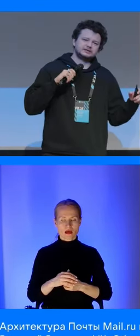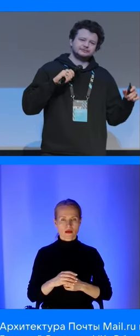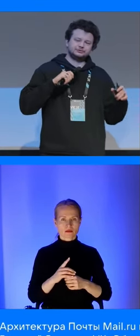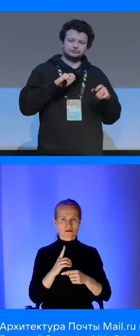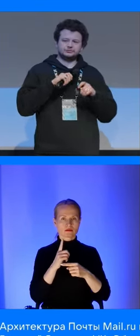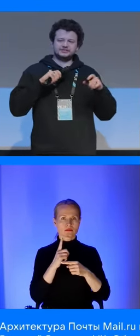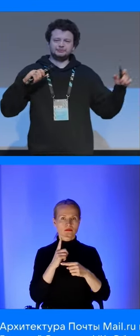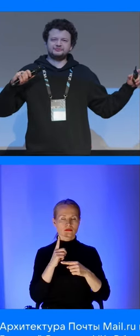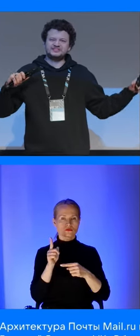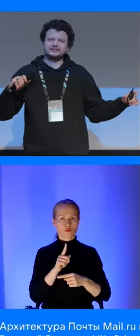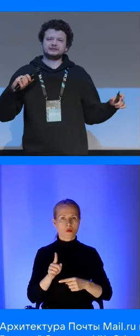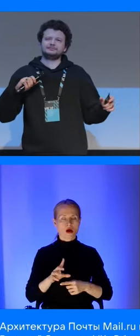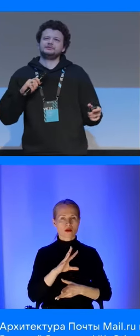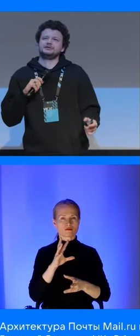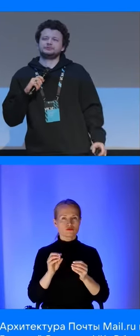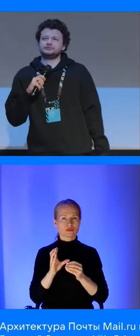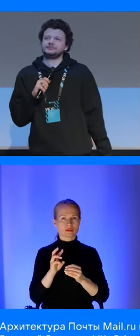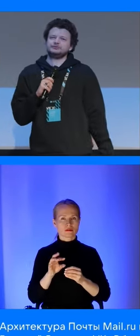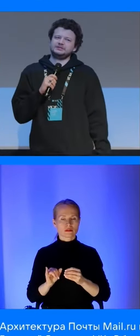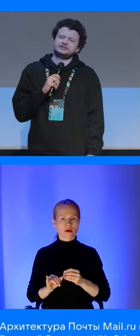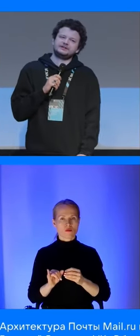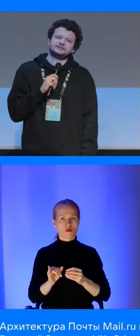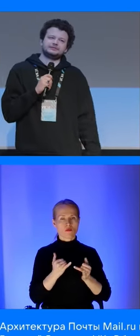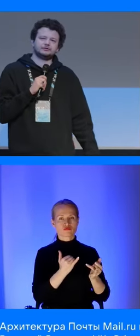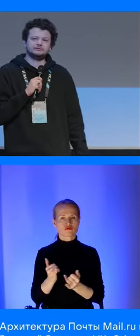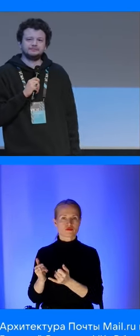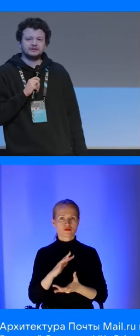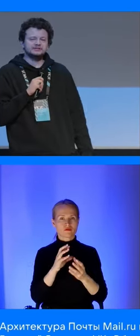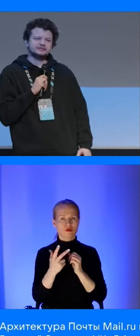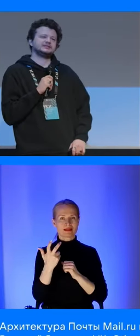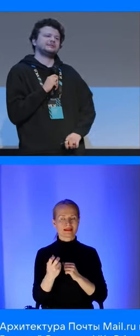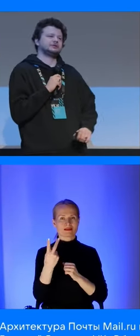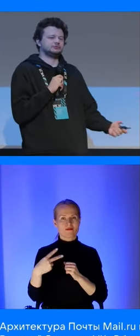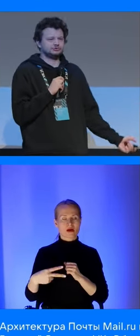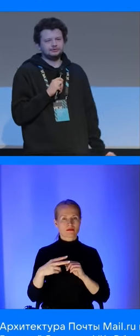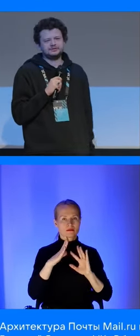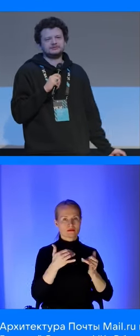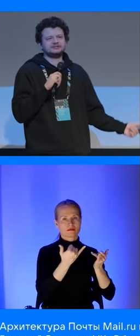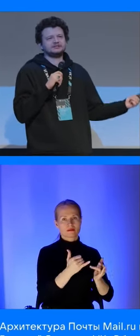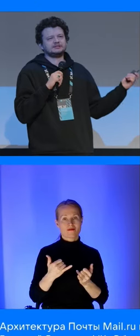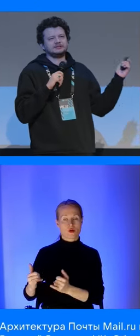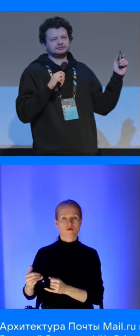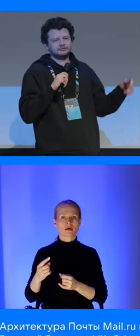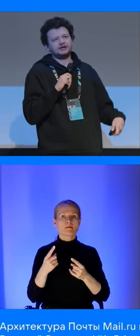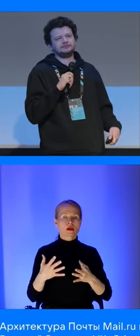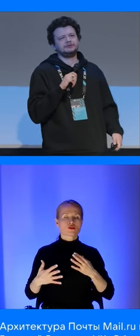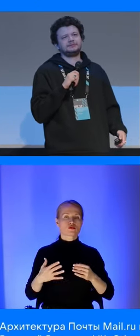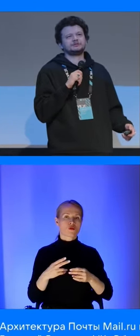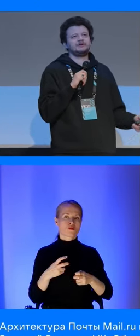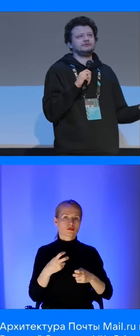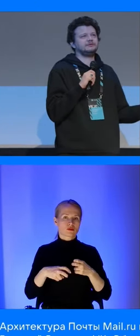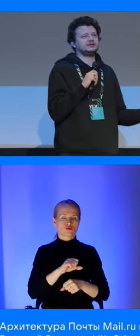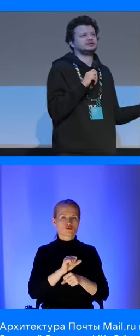Суммарно всю систему, все индексы пользователя обслуживают всего 320 серверов. Естественно, там отказоустойчивость на основе RAFT,